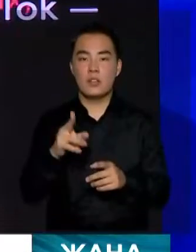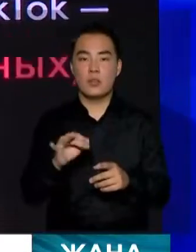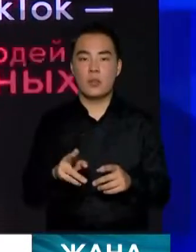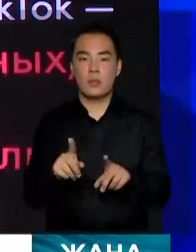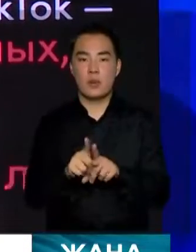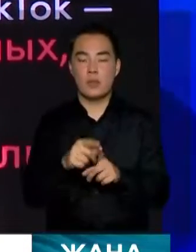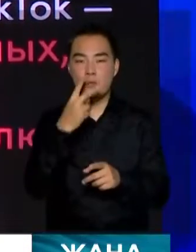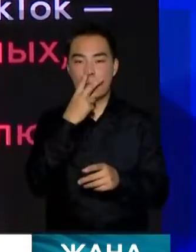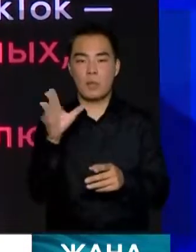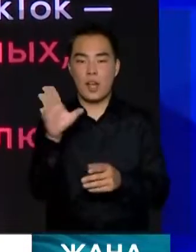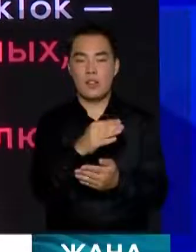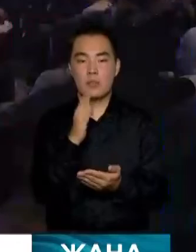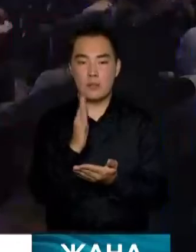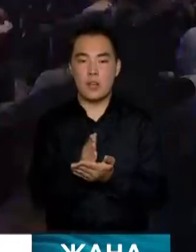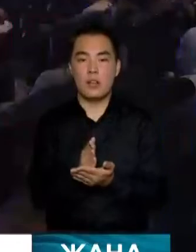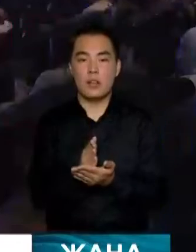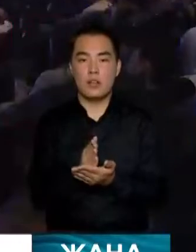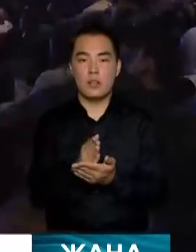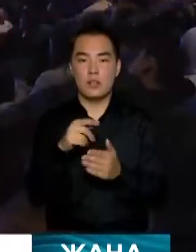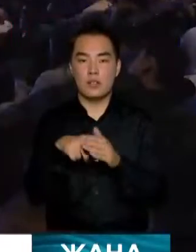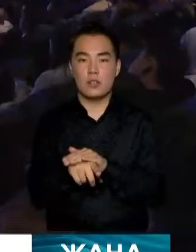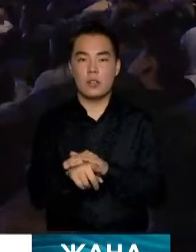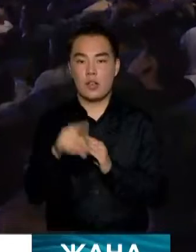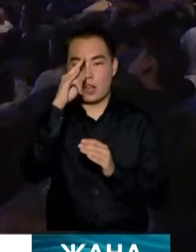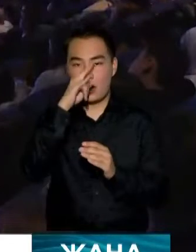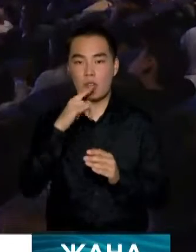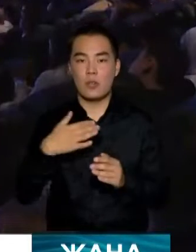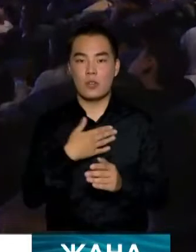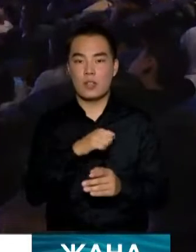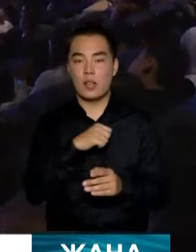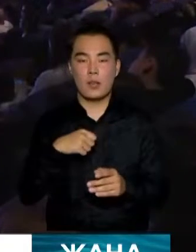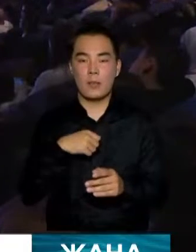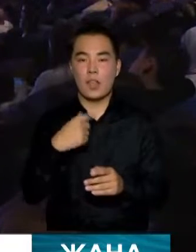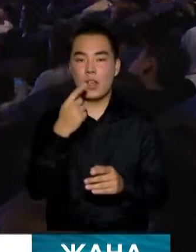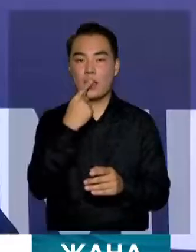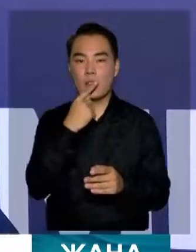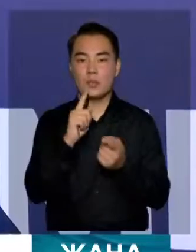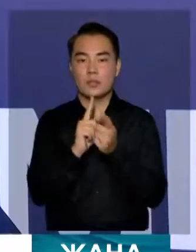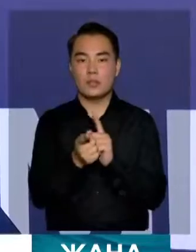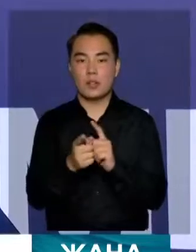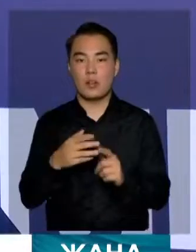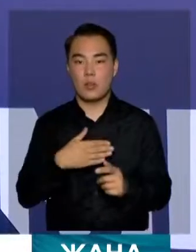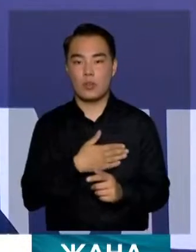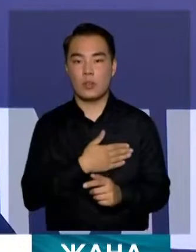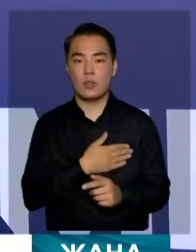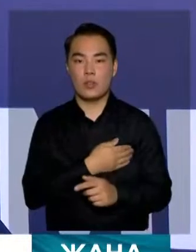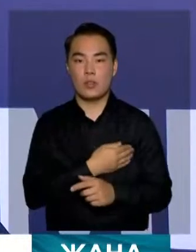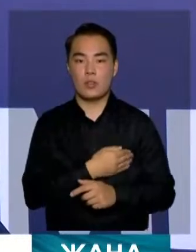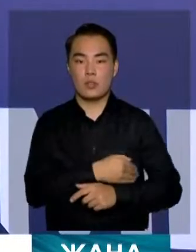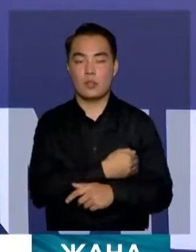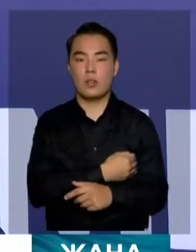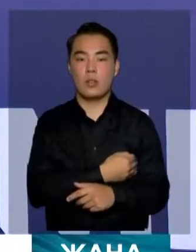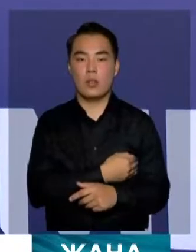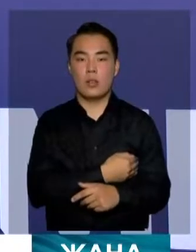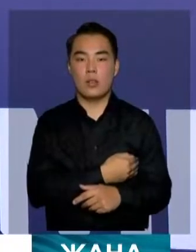Енді аталған әлеуметтік желінің Қазақстандағы өкілділігі ашылады және қосымшасы қазақ тіліне аударылады. Аудитория в Казахстане